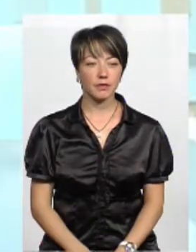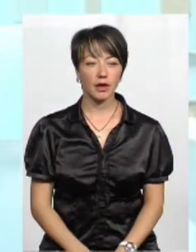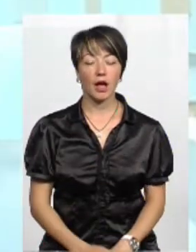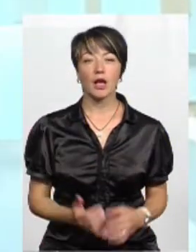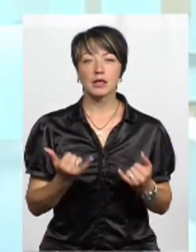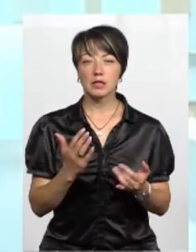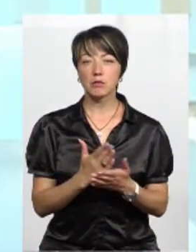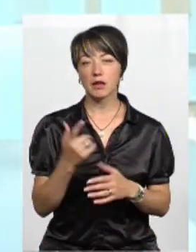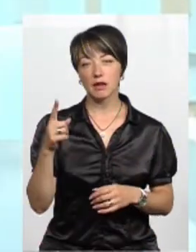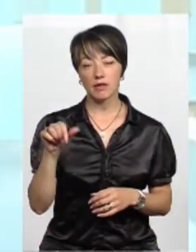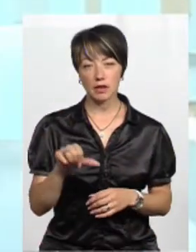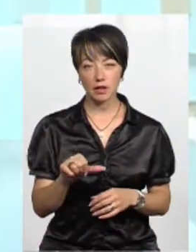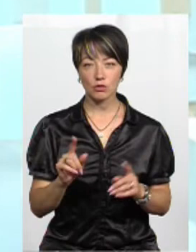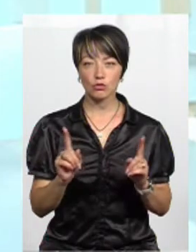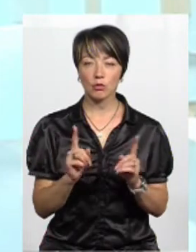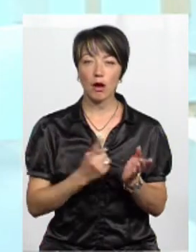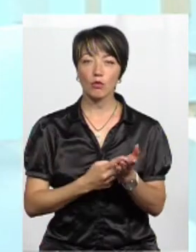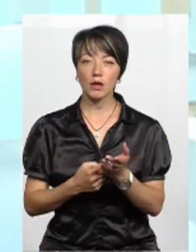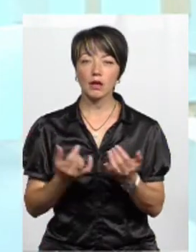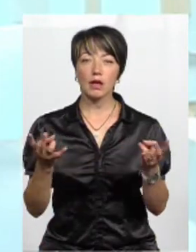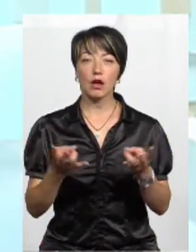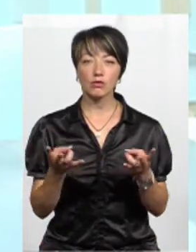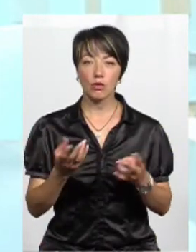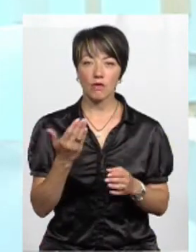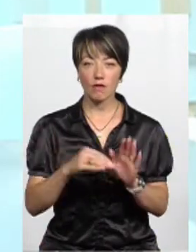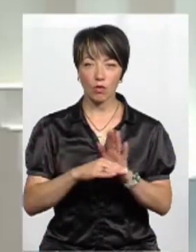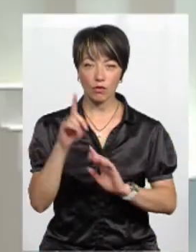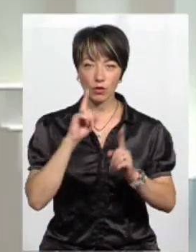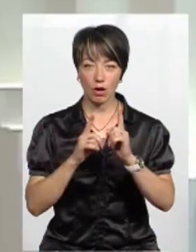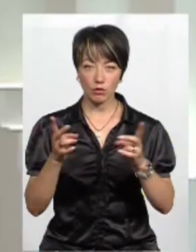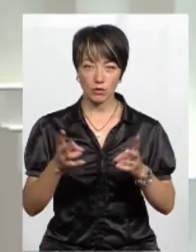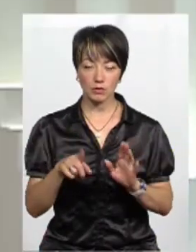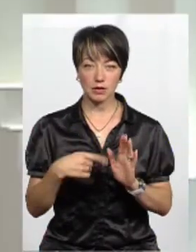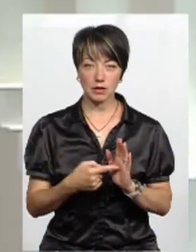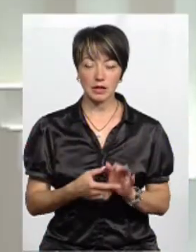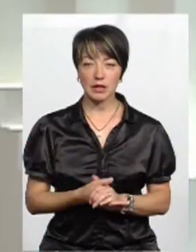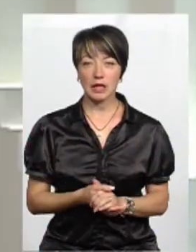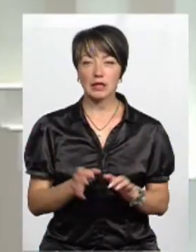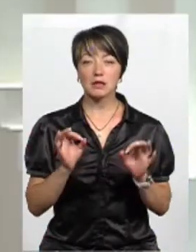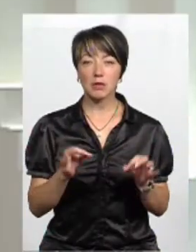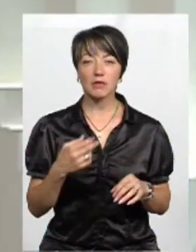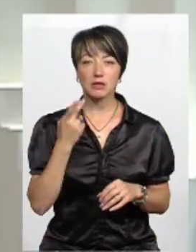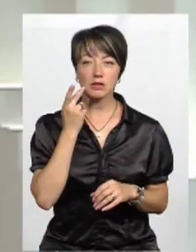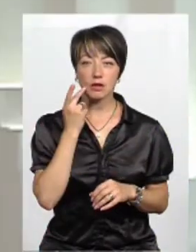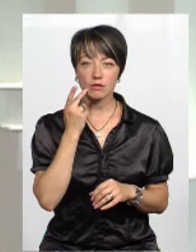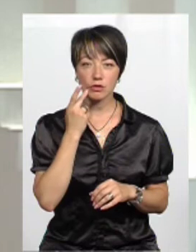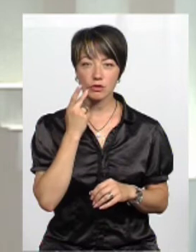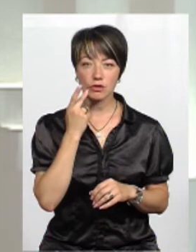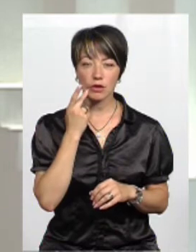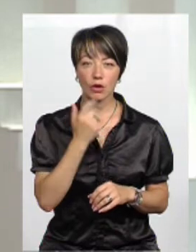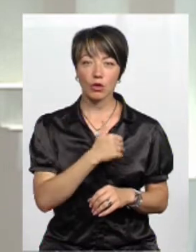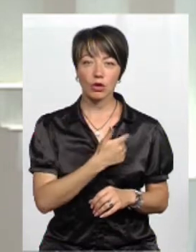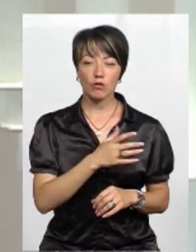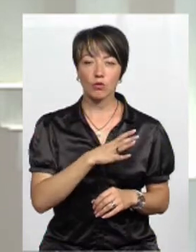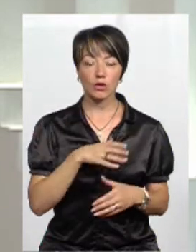от зараз маєте хвилину для того, щоб аргументувати, для чого вам у Верховну Раду. Прошу. Насправді, я завжди